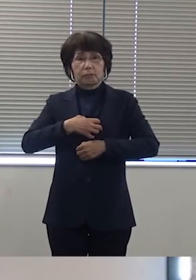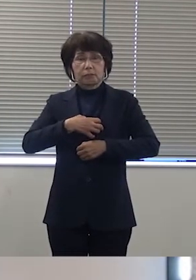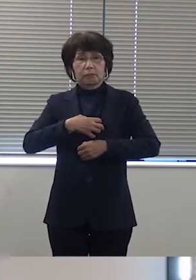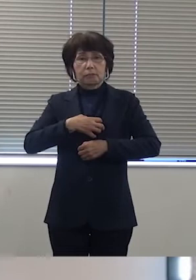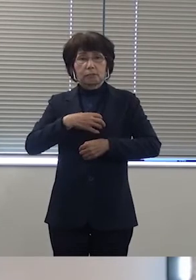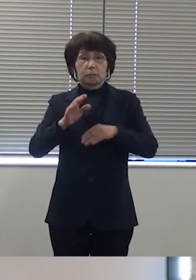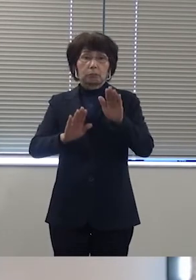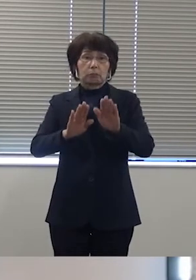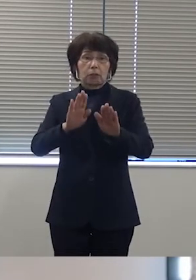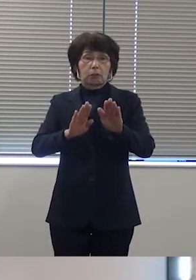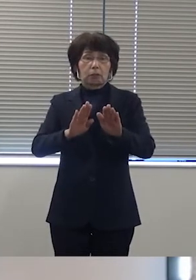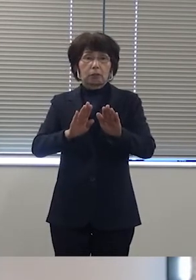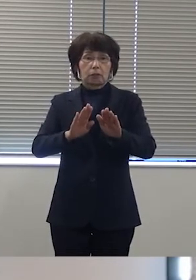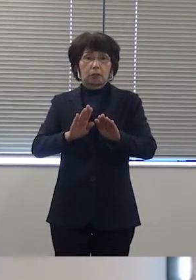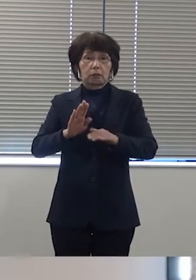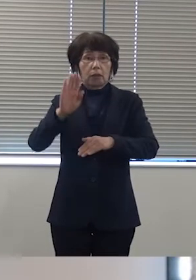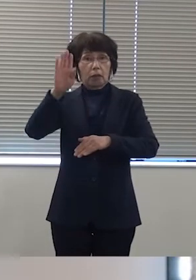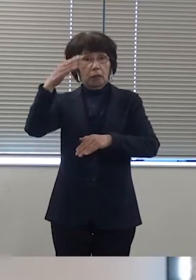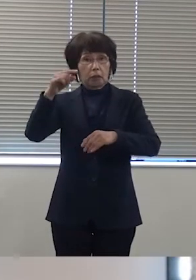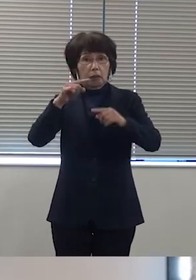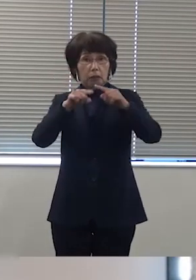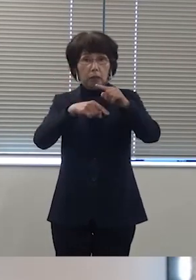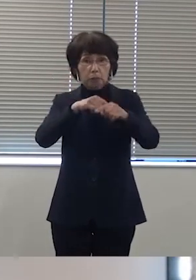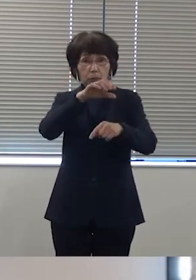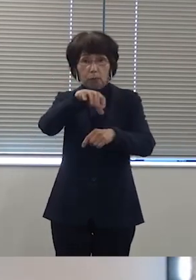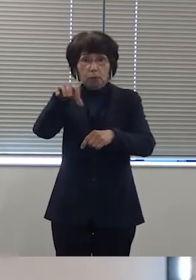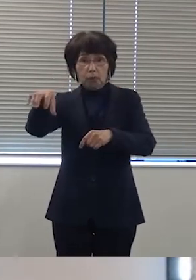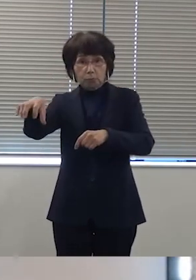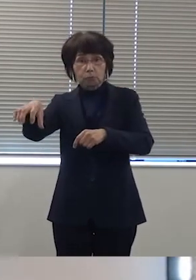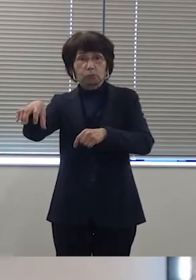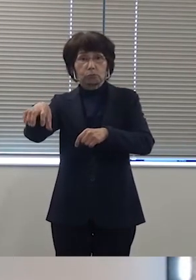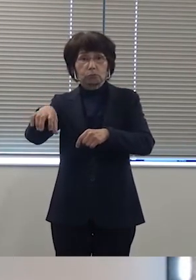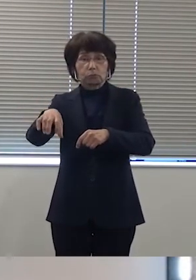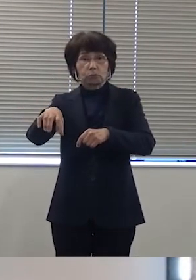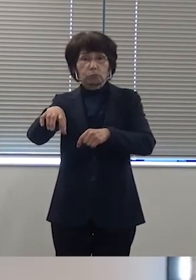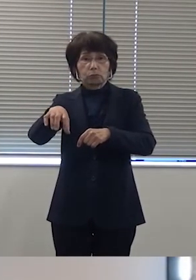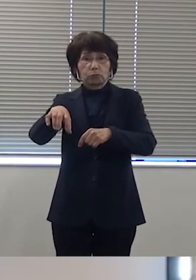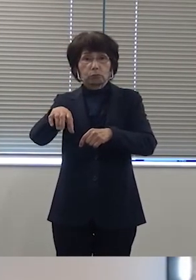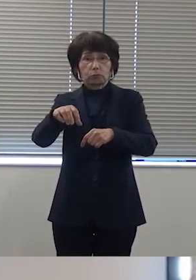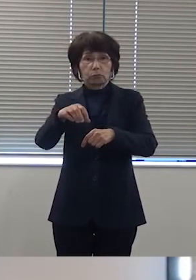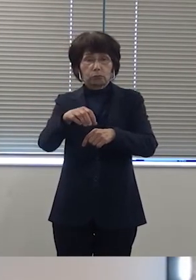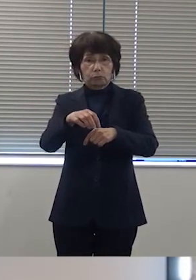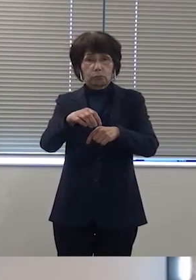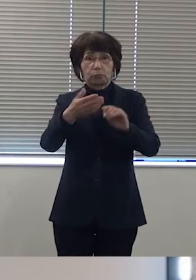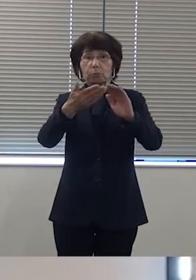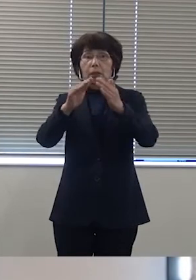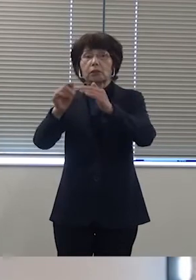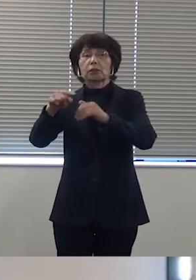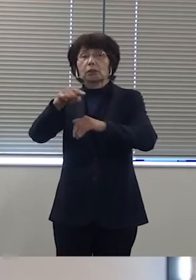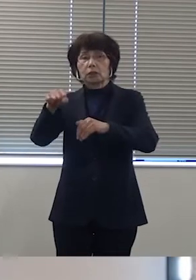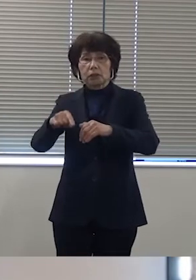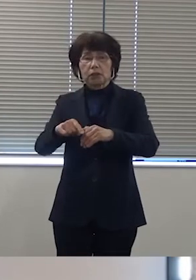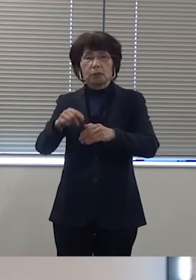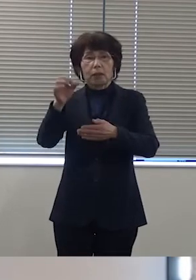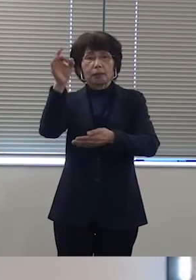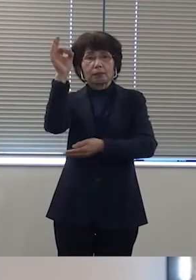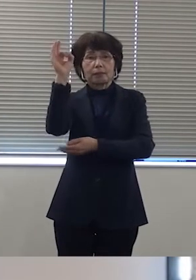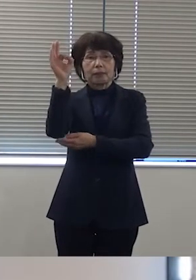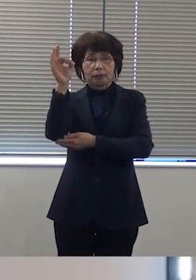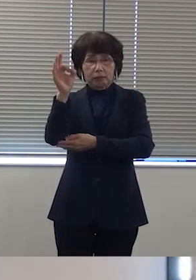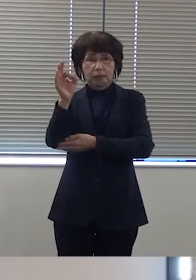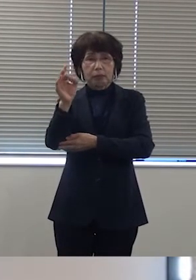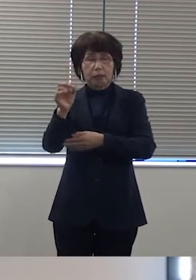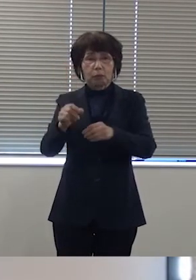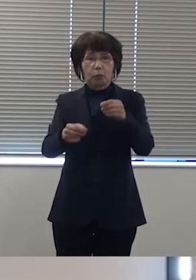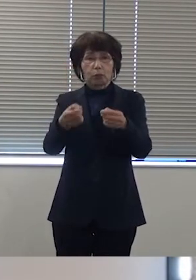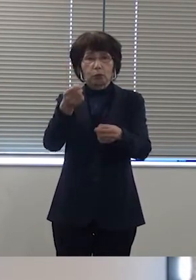基金で7、8、9億持っているので、まあ、多いところ100億ぐらい持っているので、もともとちょっと、財政調整